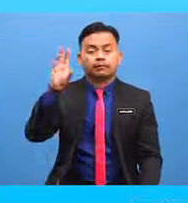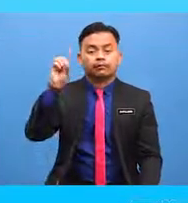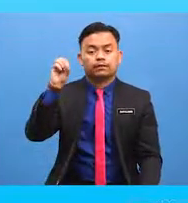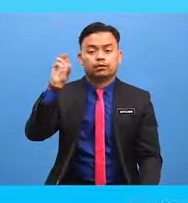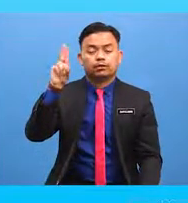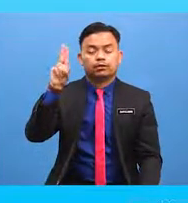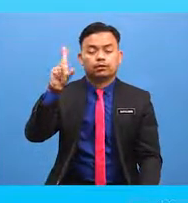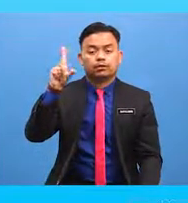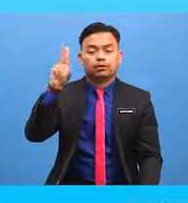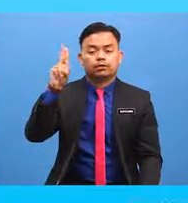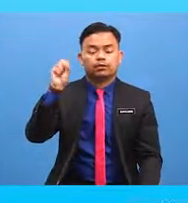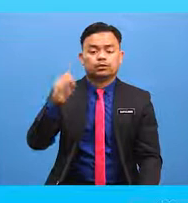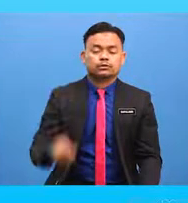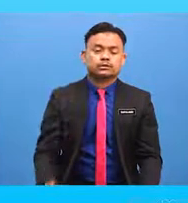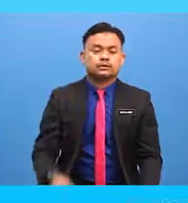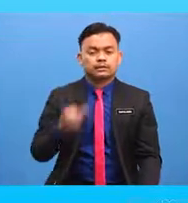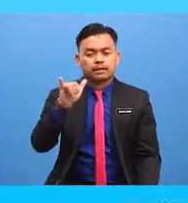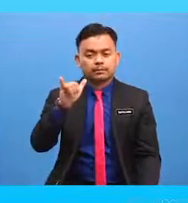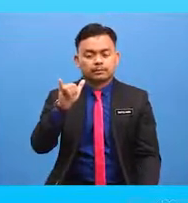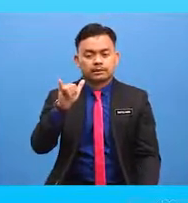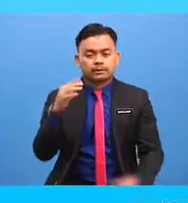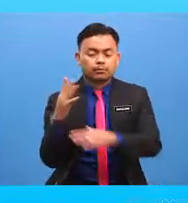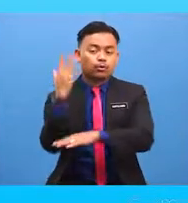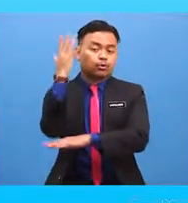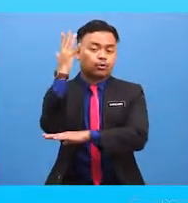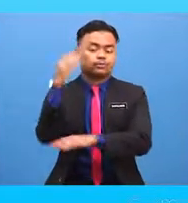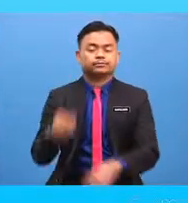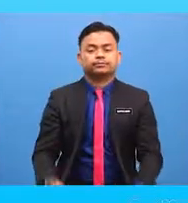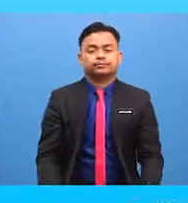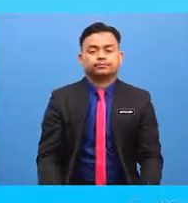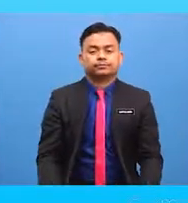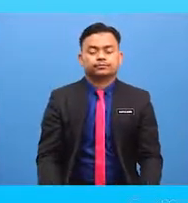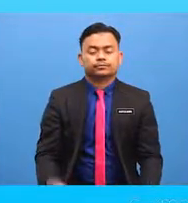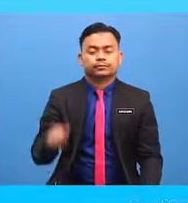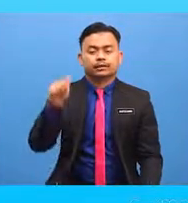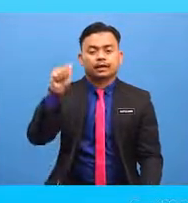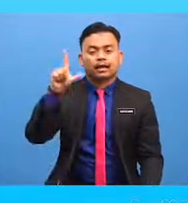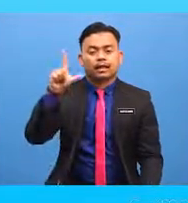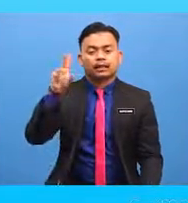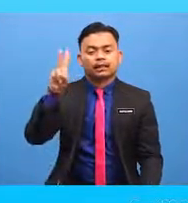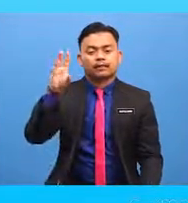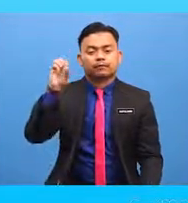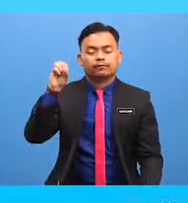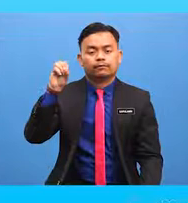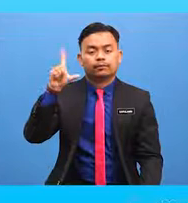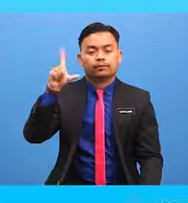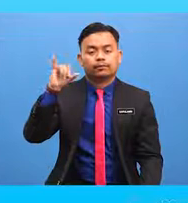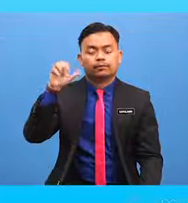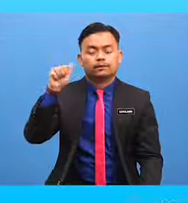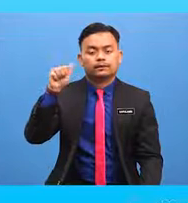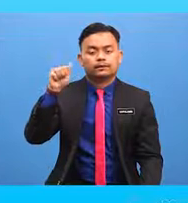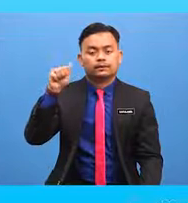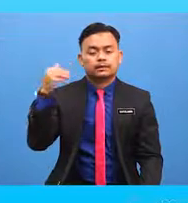daun pada ranting pokok. Alveolus ini mempunyai dinding yang sangat nipis